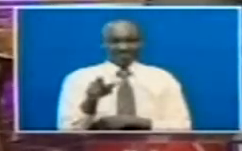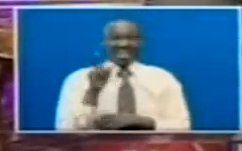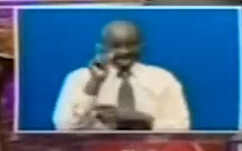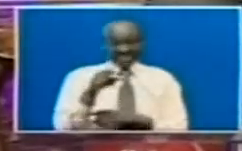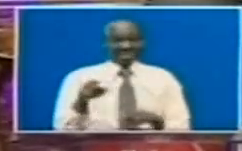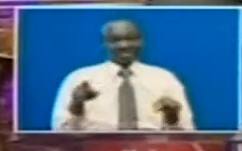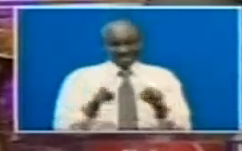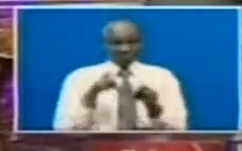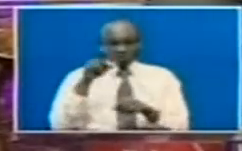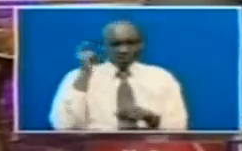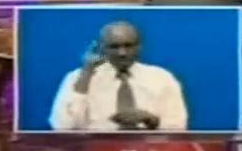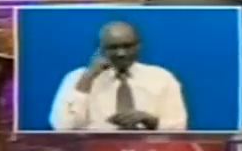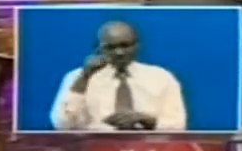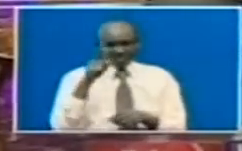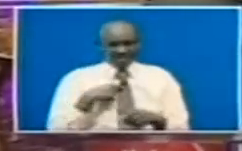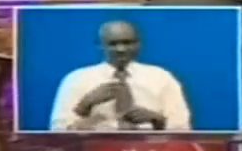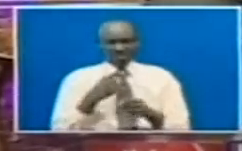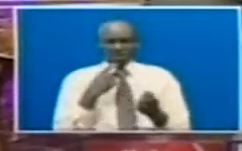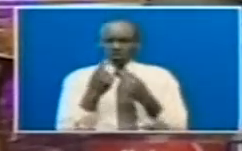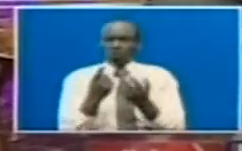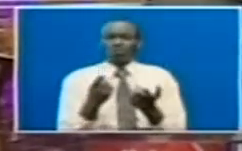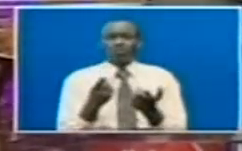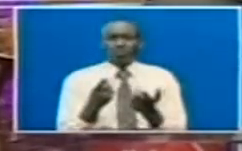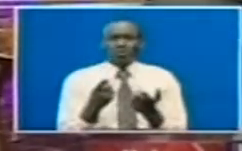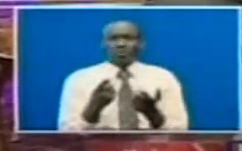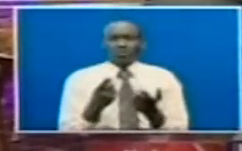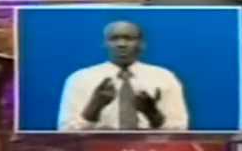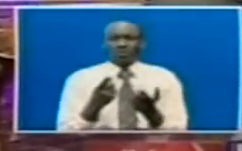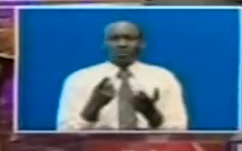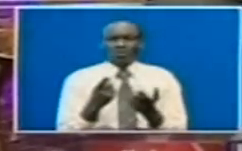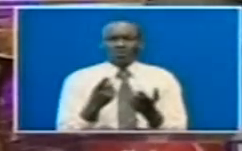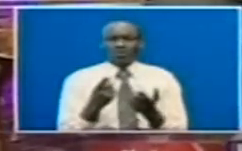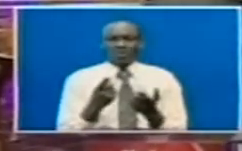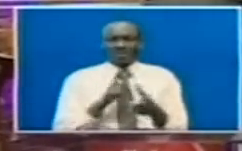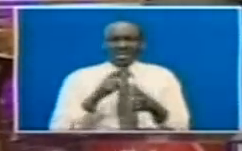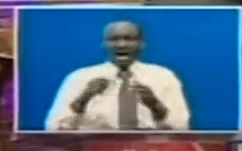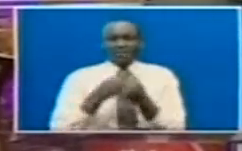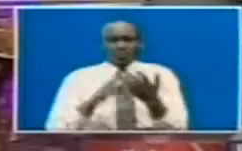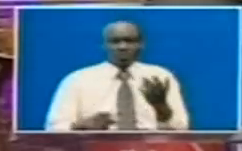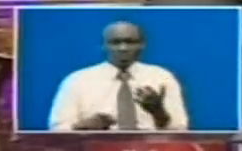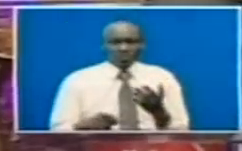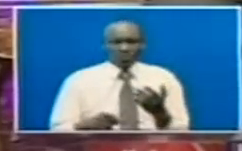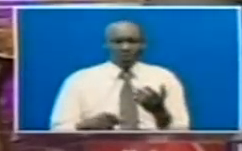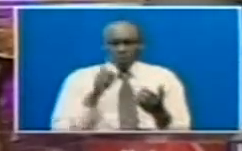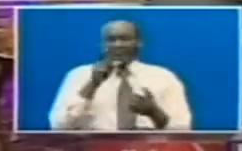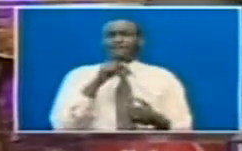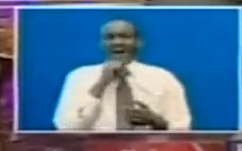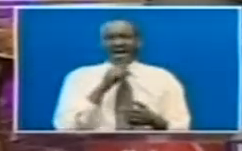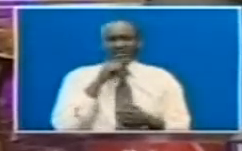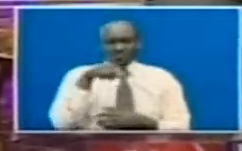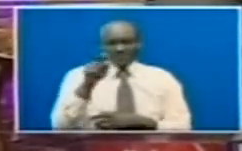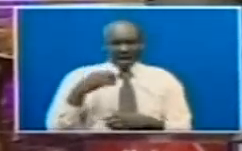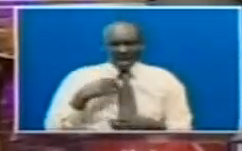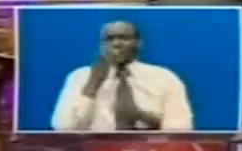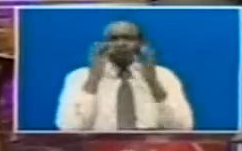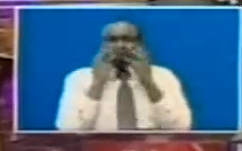When they were taken to the chief, remember they had to answer to the chief and everything And then it goes something like Muzuri omwe ware na